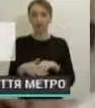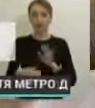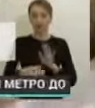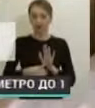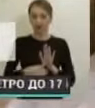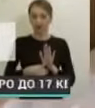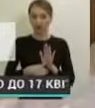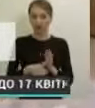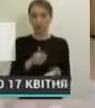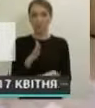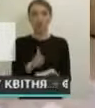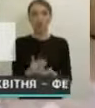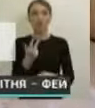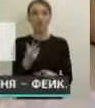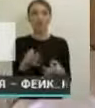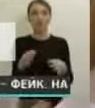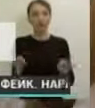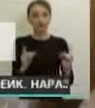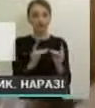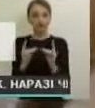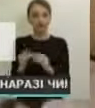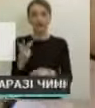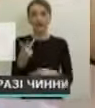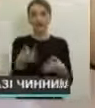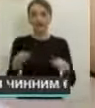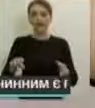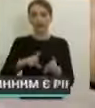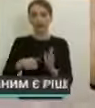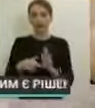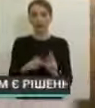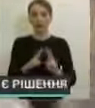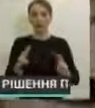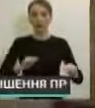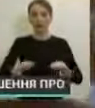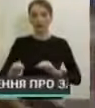напередодні деякі ЗМІ про ВІП-палати для нардепів, Кличко назвав недостовірною.